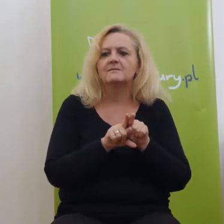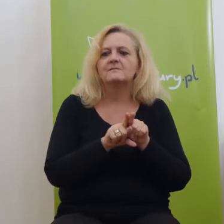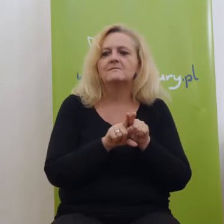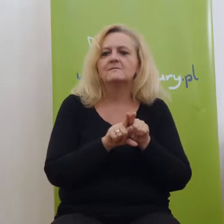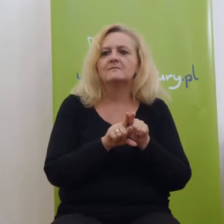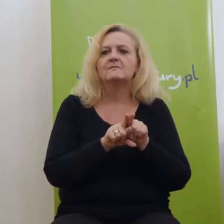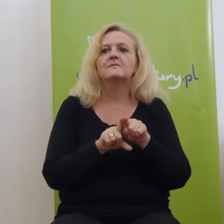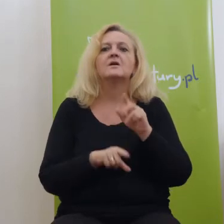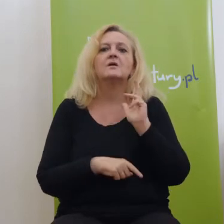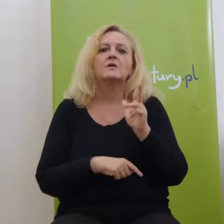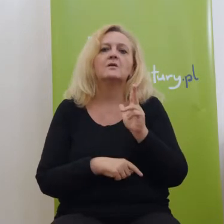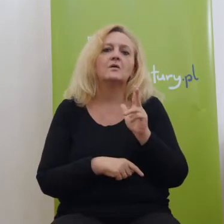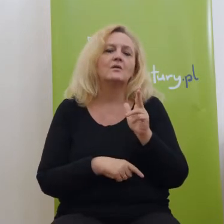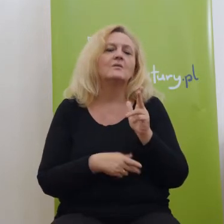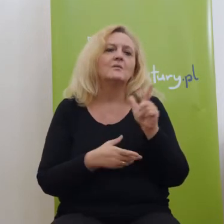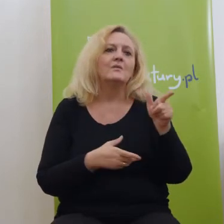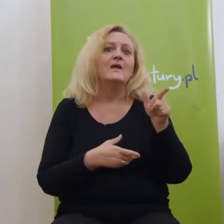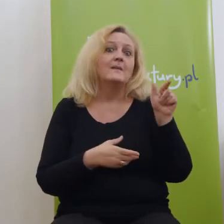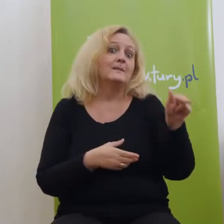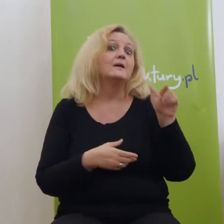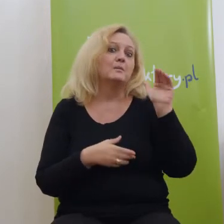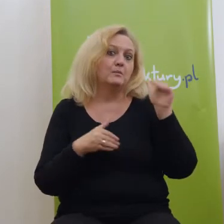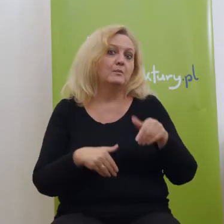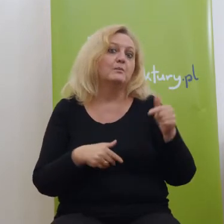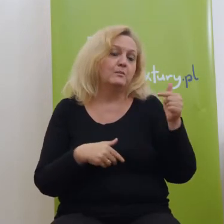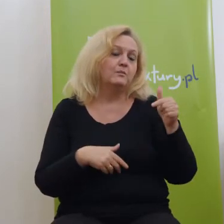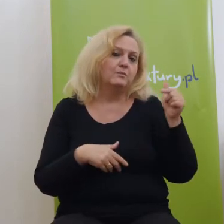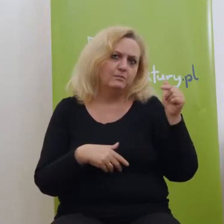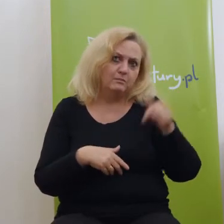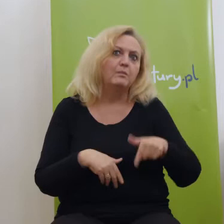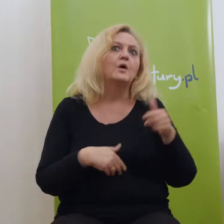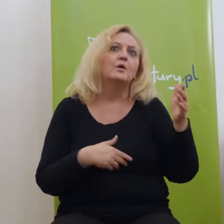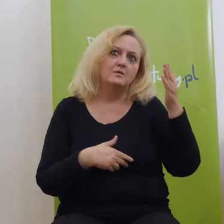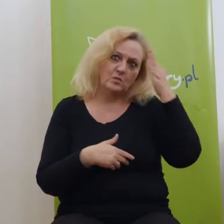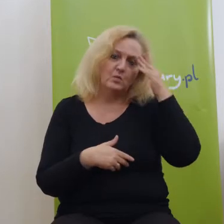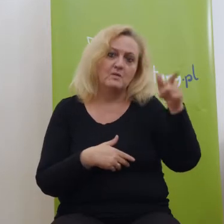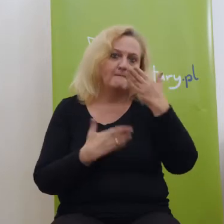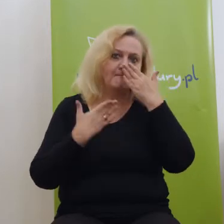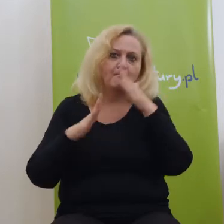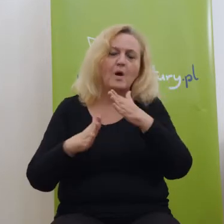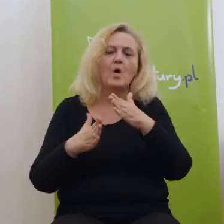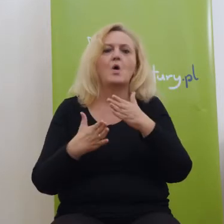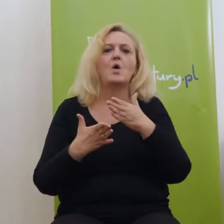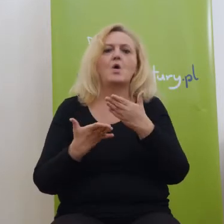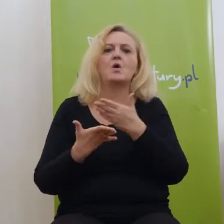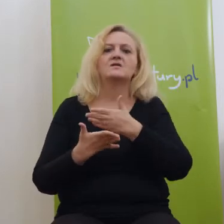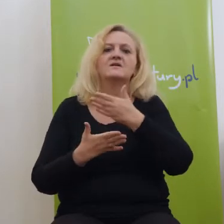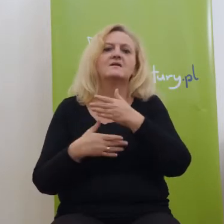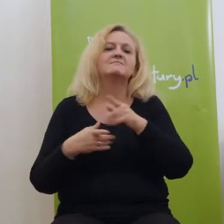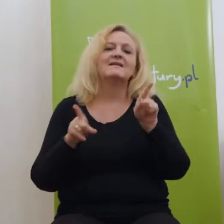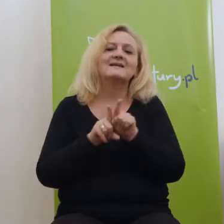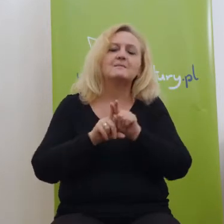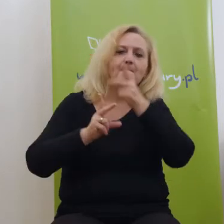w których potrafisz pokazać z perspektywy dziecka trudne doświadczenia w jakiś